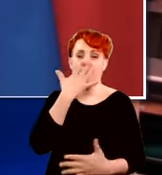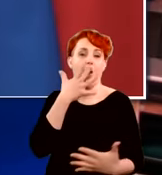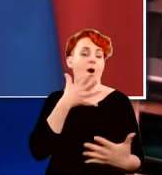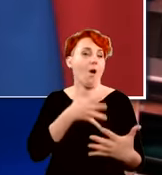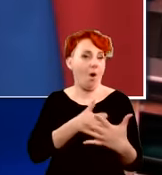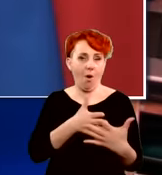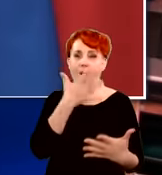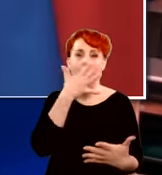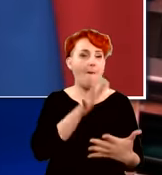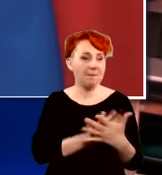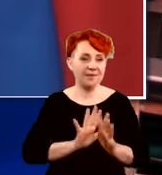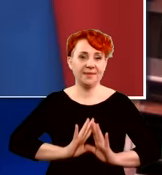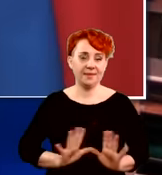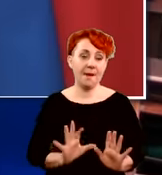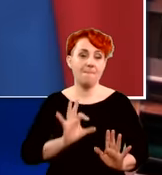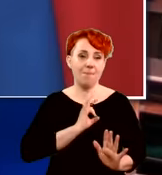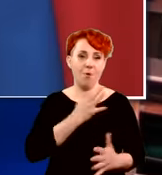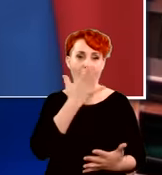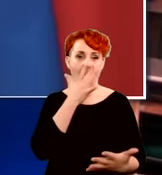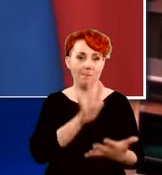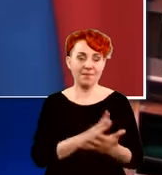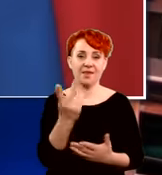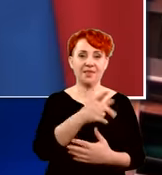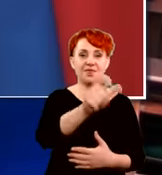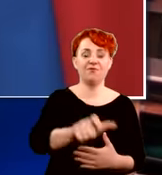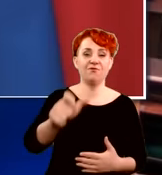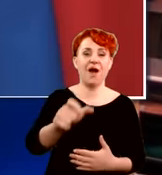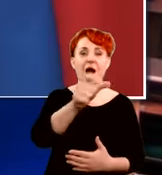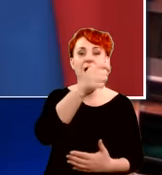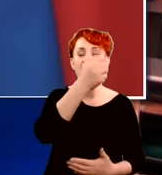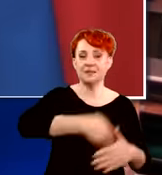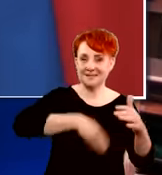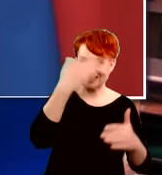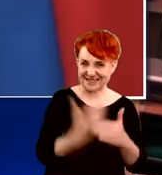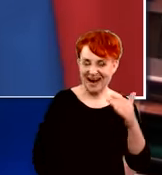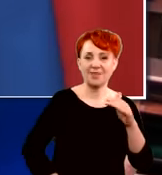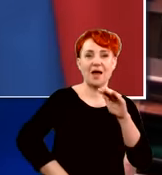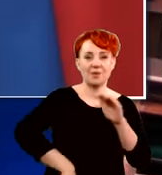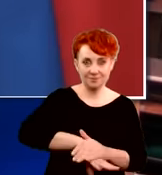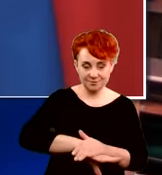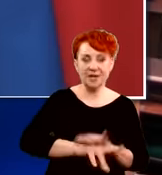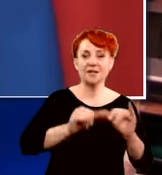że... W mojej ocenie panowie utracili mandaty 20 grudnia z chwilą ogłoszenia wyroku.